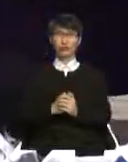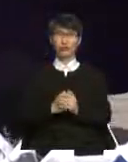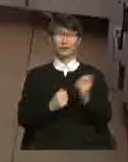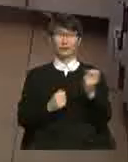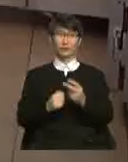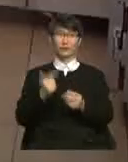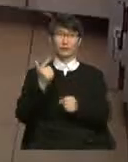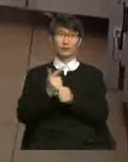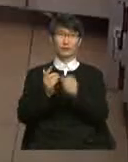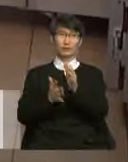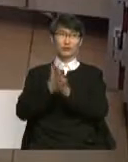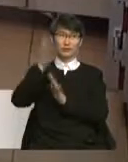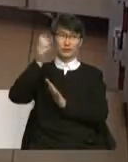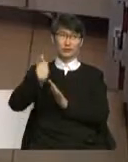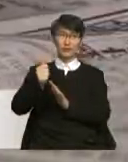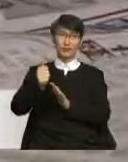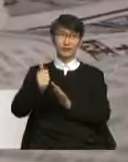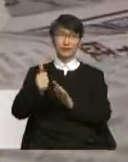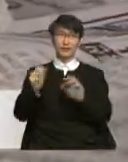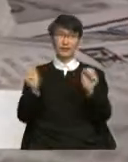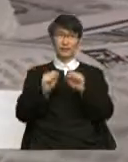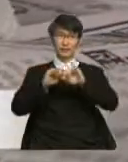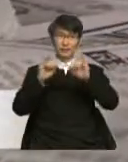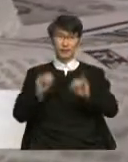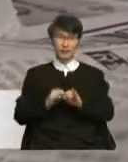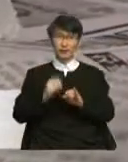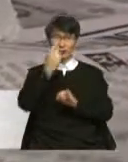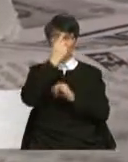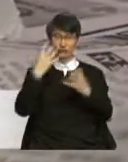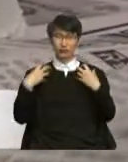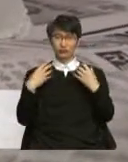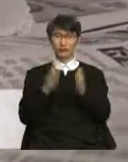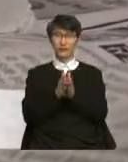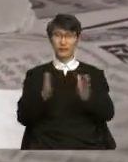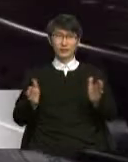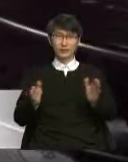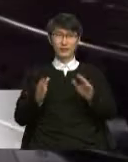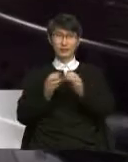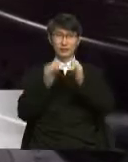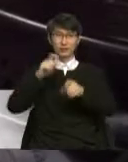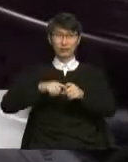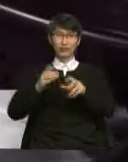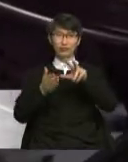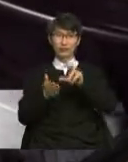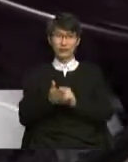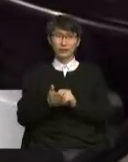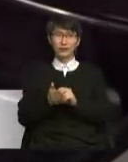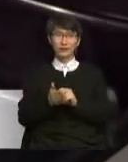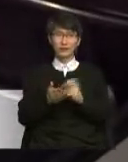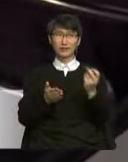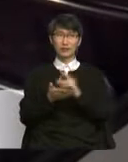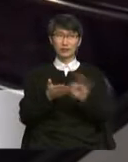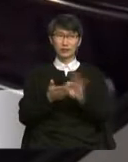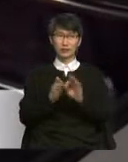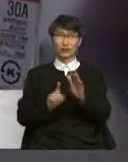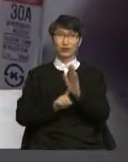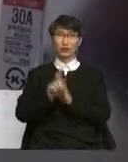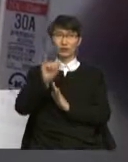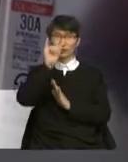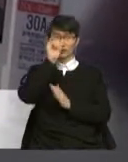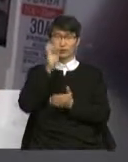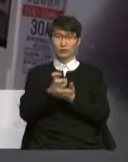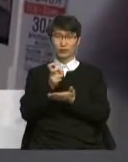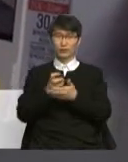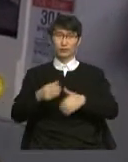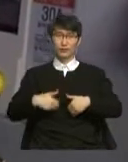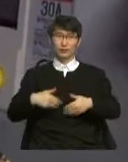또 남양주 시장은 아이스팩 문제는 정부가 나서야 할 사회적 문제라며 아이스팩 재사용률을 높일 수 있는 규제